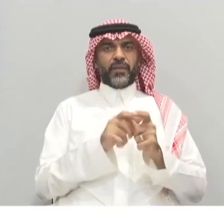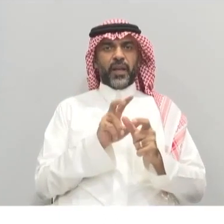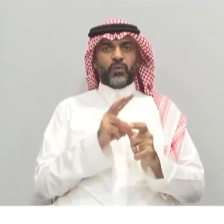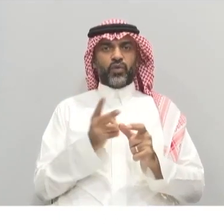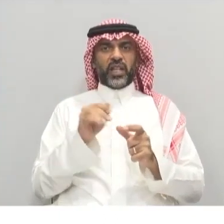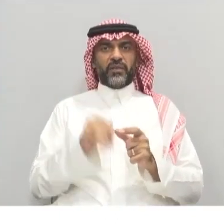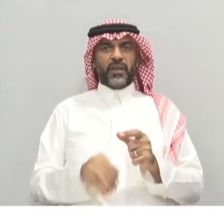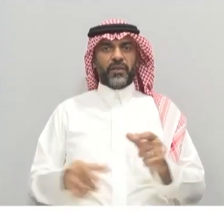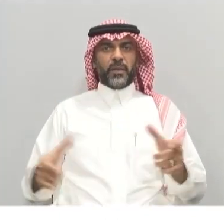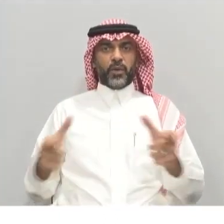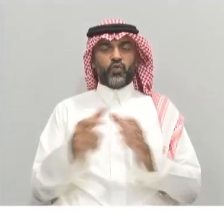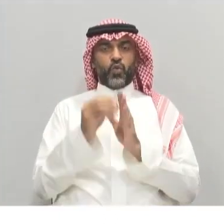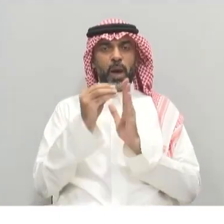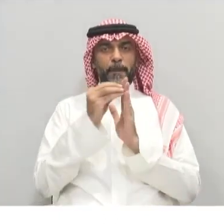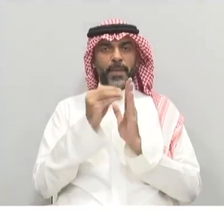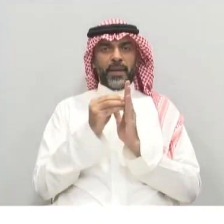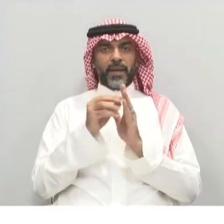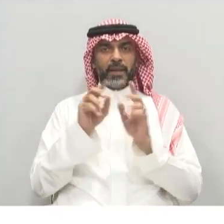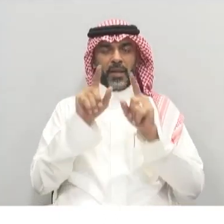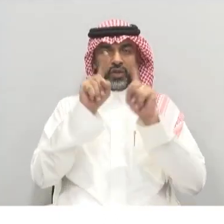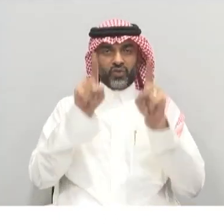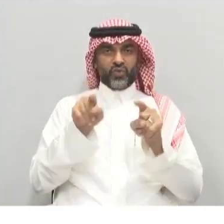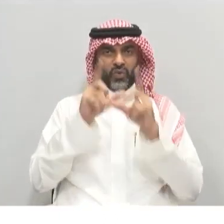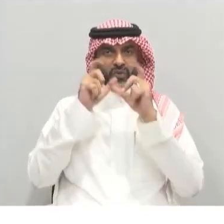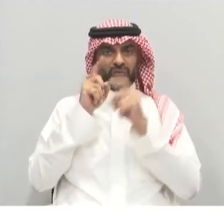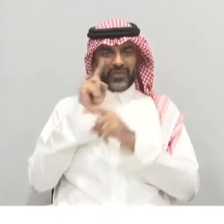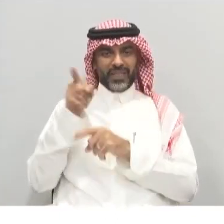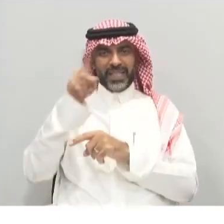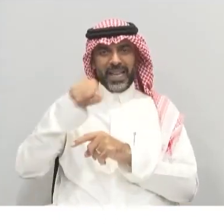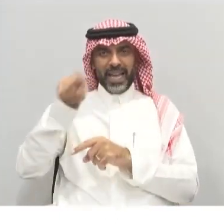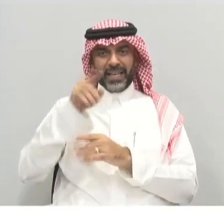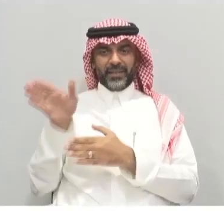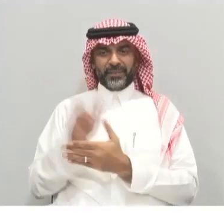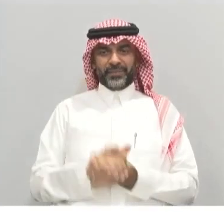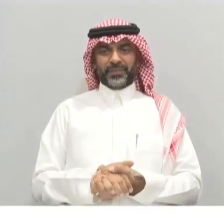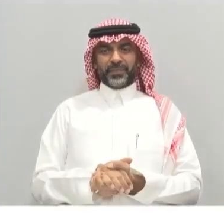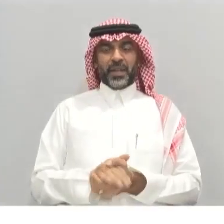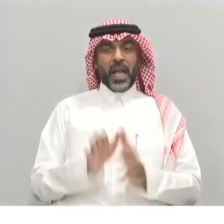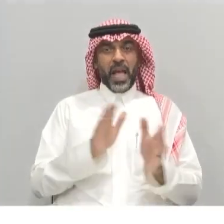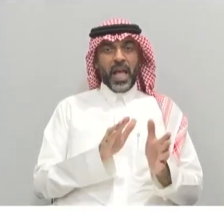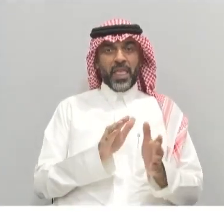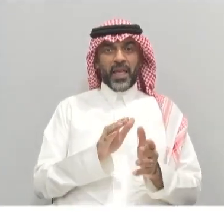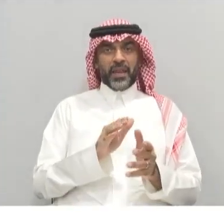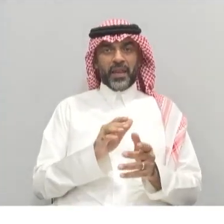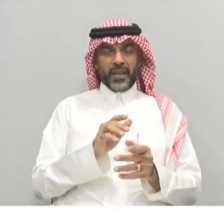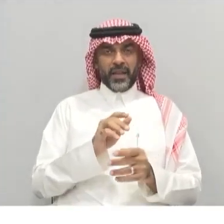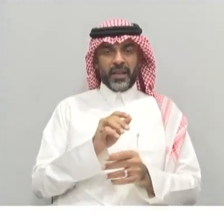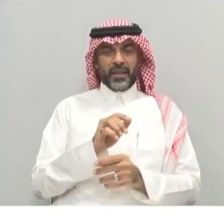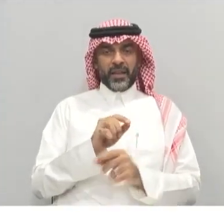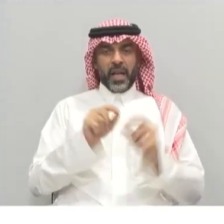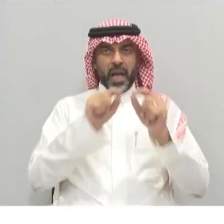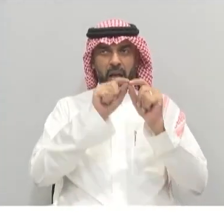البيانات وهذا هو شكل المخطط الدائري كذلك لدينا المخطط الخطي وهو